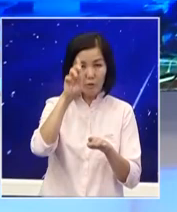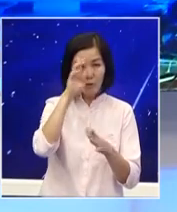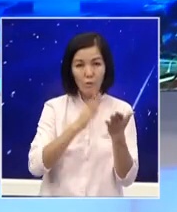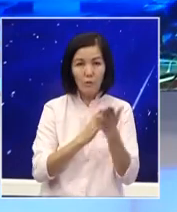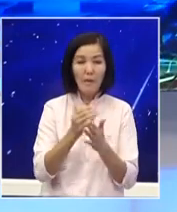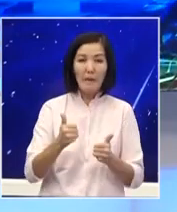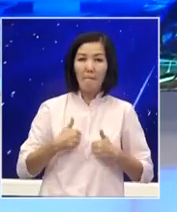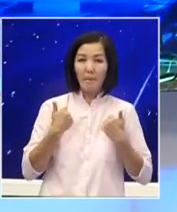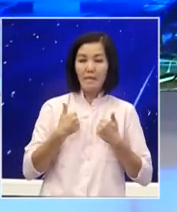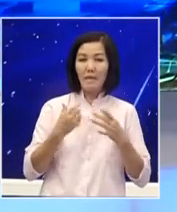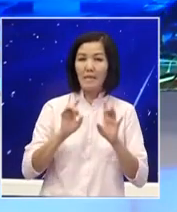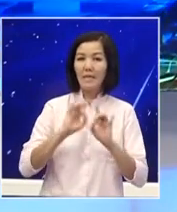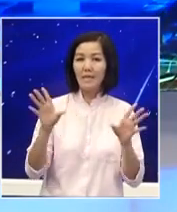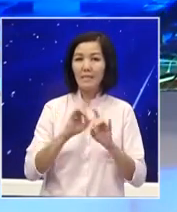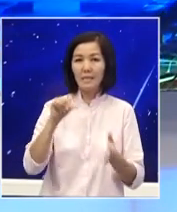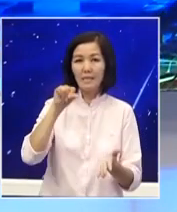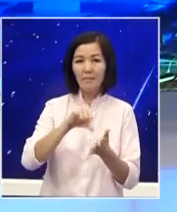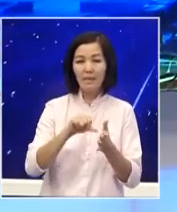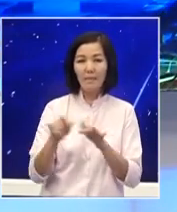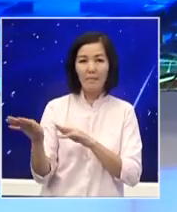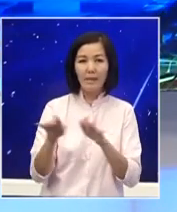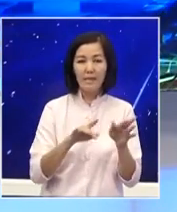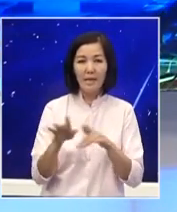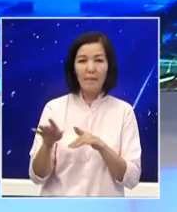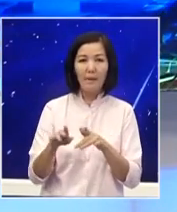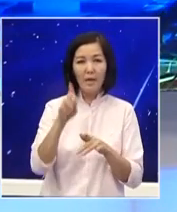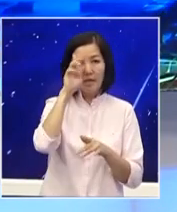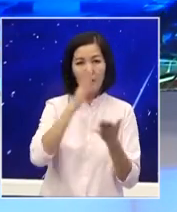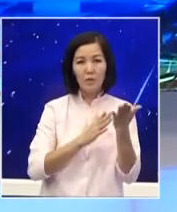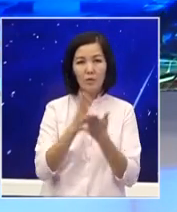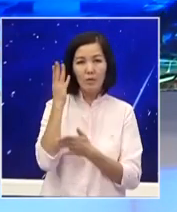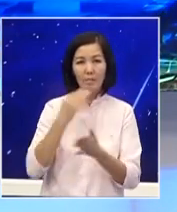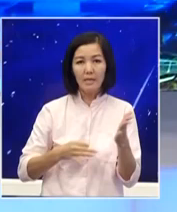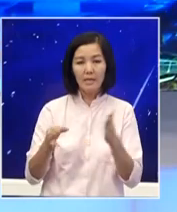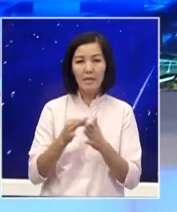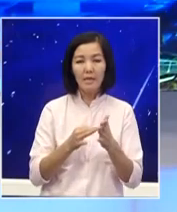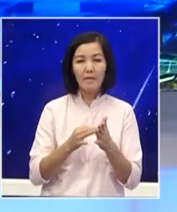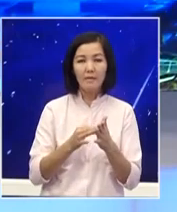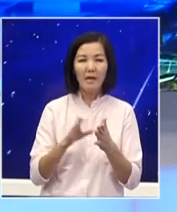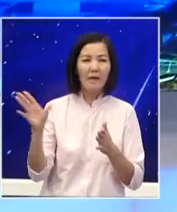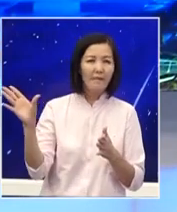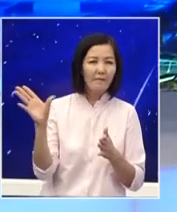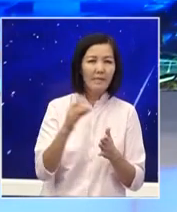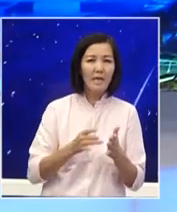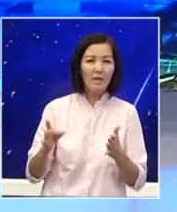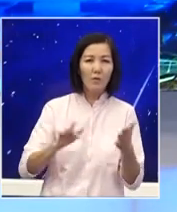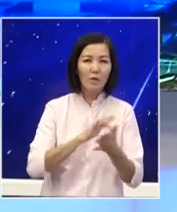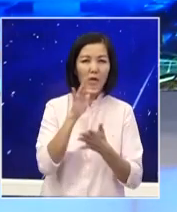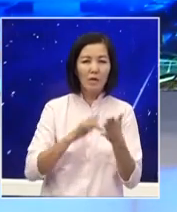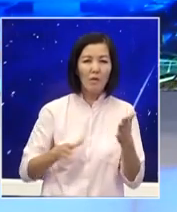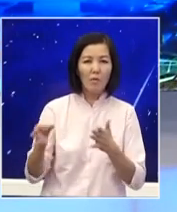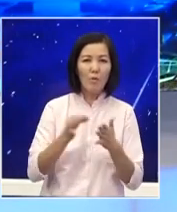попытались разъяснить представители департамента по делам государственной службы по алматинской области чиновникам всех регионов и городов области